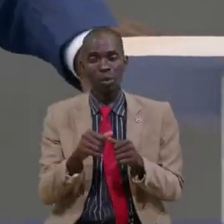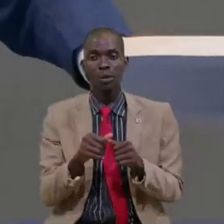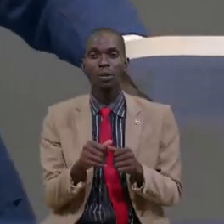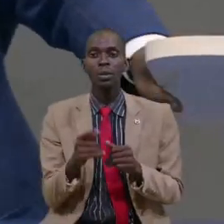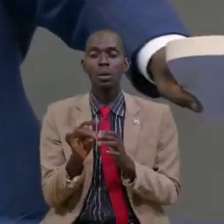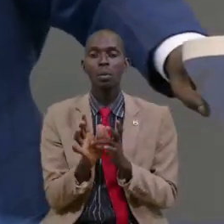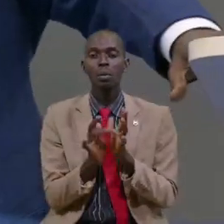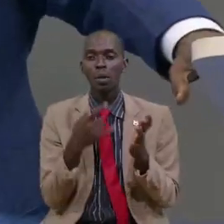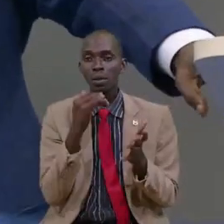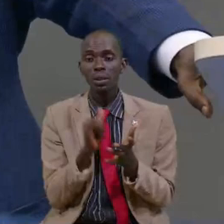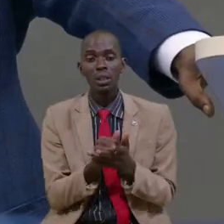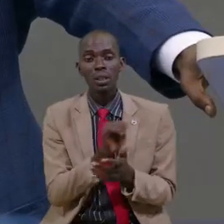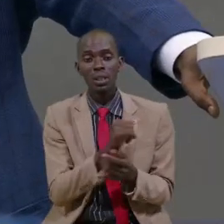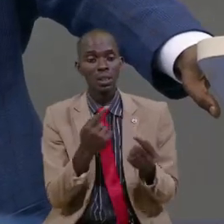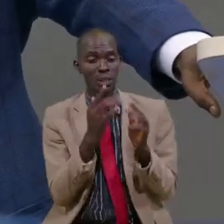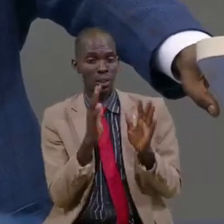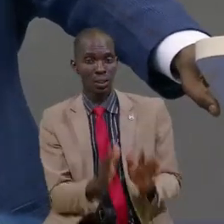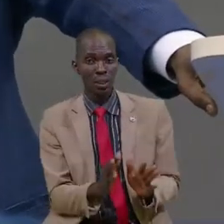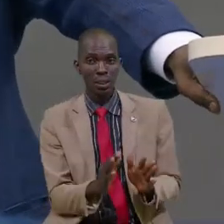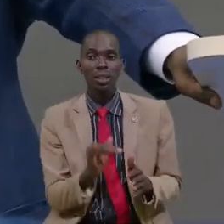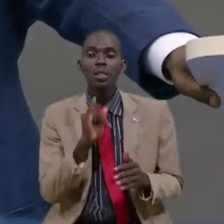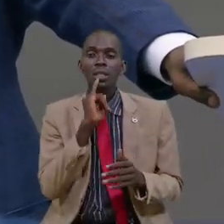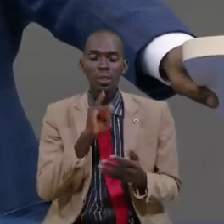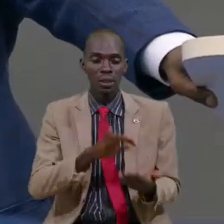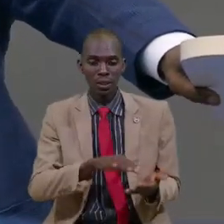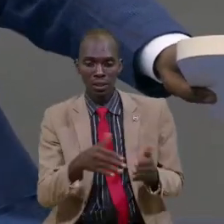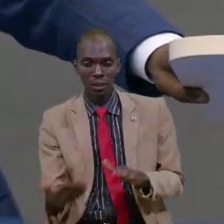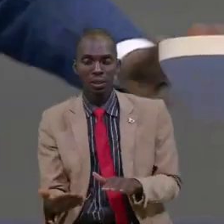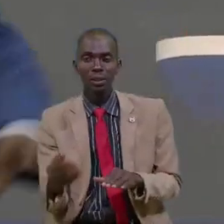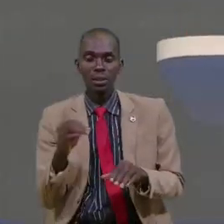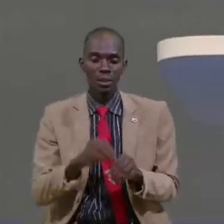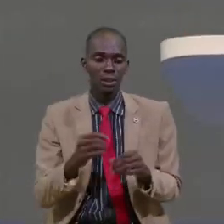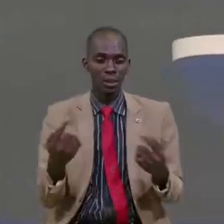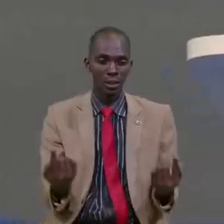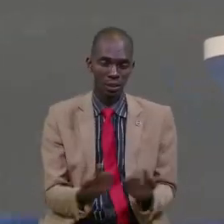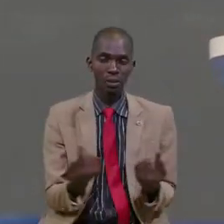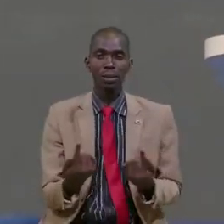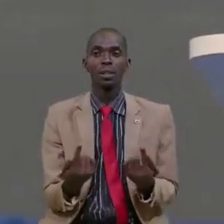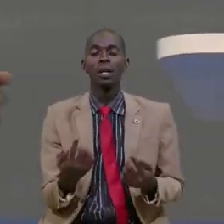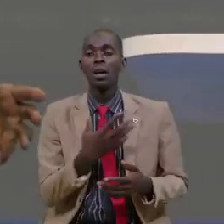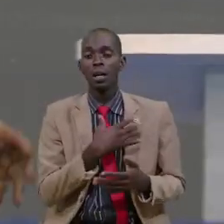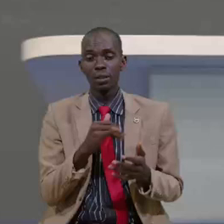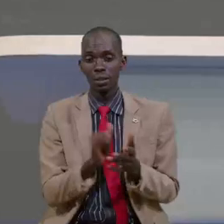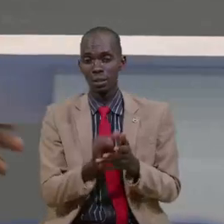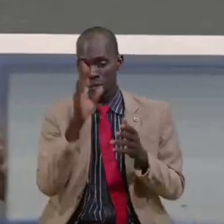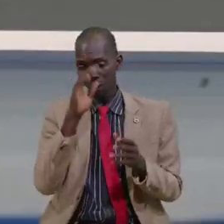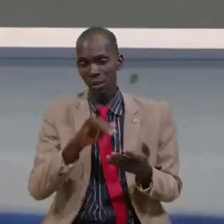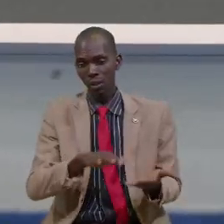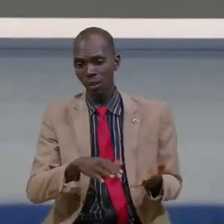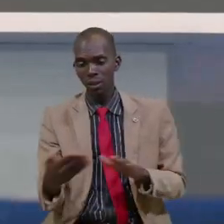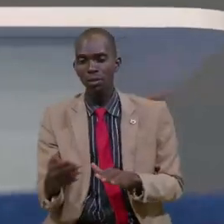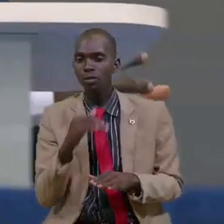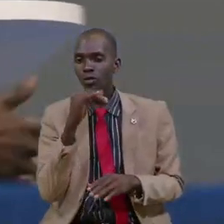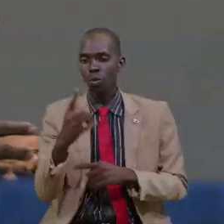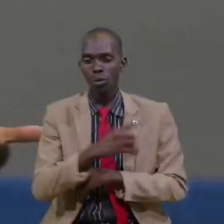dit que le pécheur est mort dans les péchés et dans les transgressions. Et il est mort maintenant.